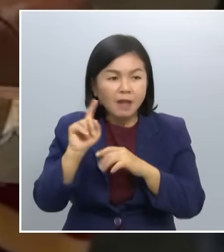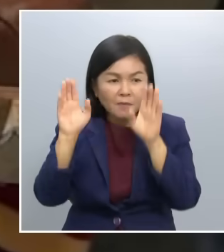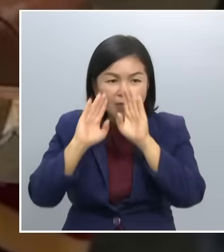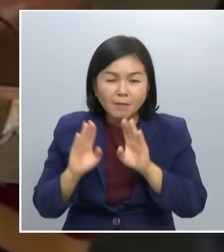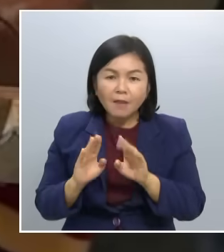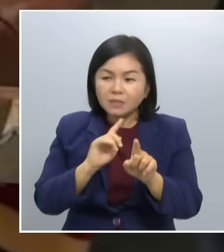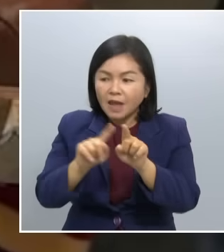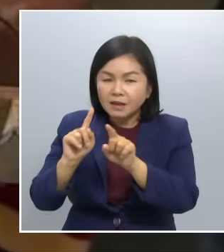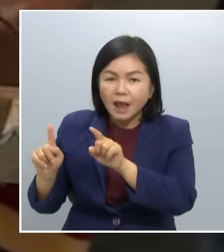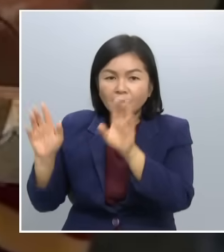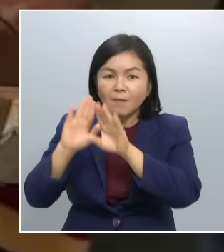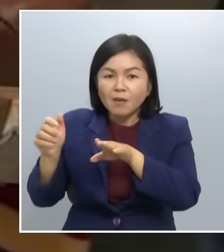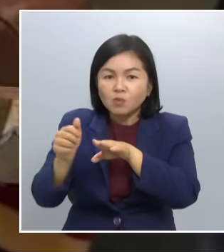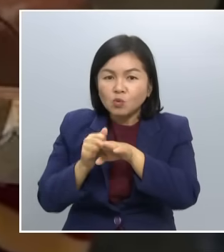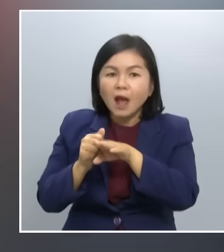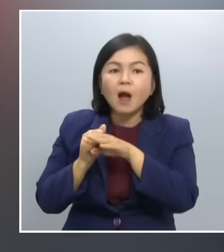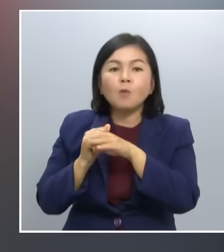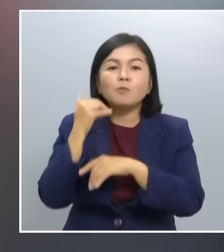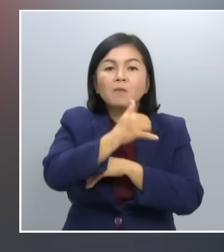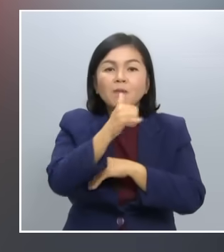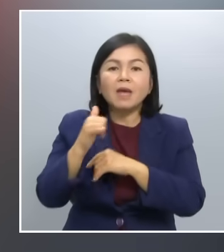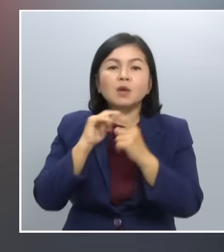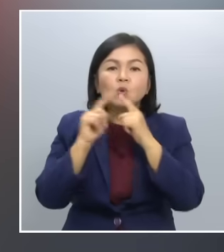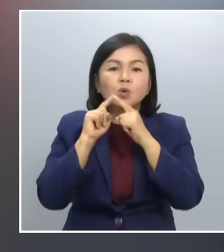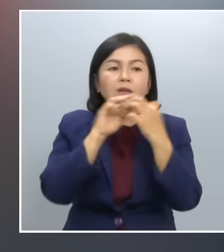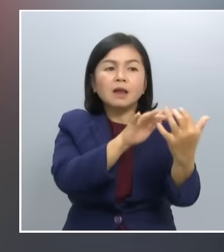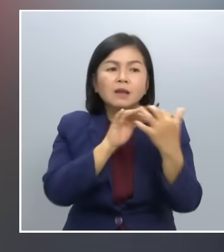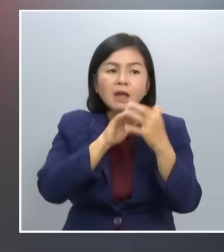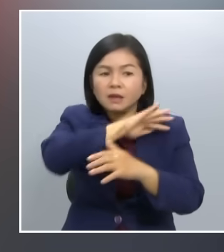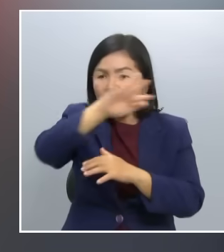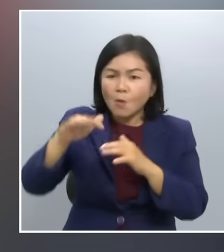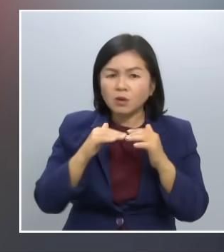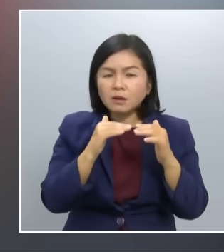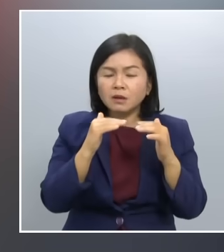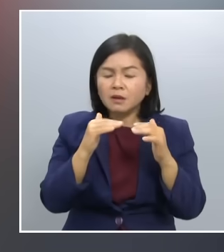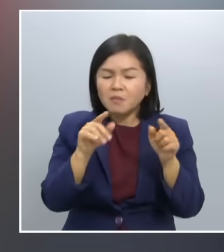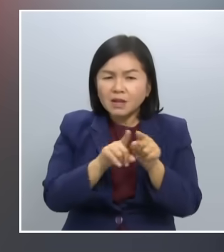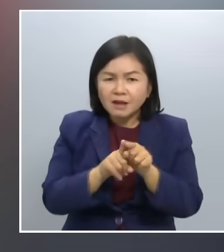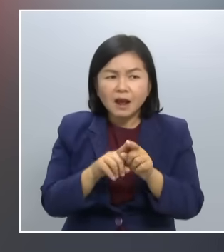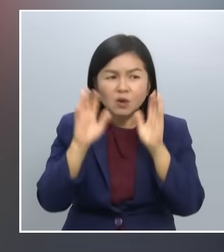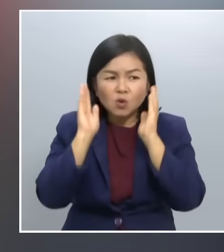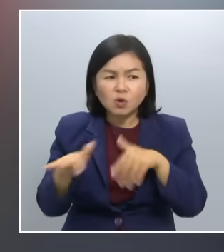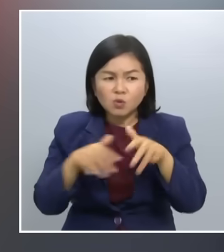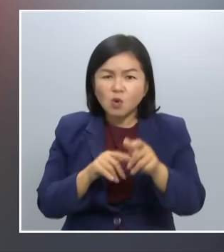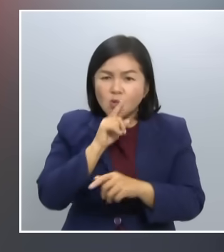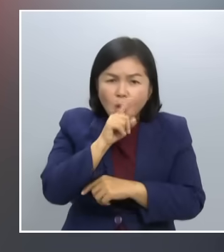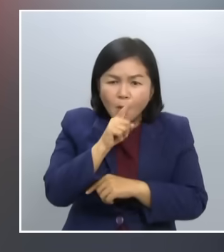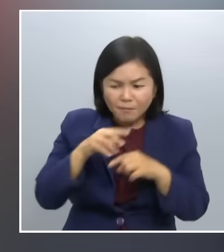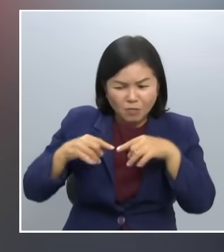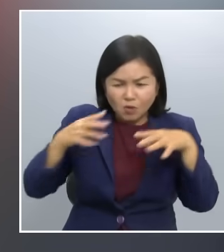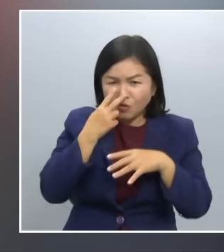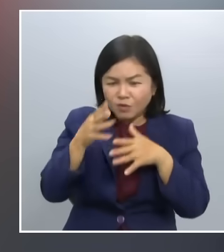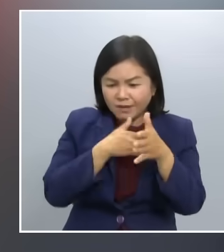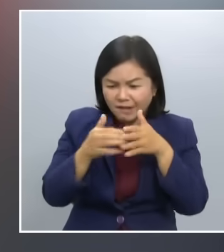Soft Diplomacy หรือว่าถุงเท้าทางการทูตนะคะมันก็ไม่ใช่ว่าทุกคนจะเก็ตอ่ะนะคะเพราะว่าก็มีเสียงวิพากษ์วิจารณ์เรื่องความไม่เหมาะส